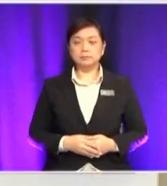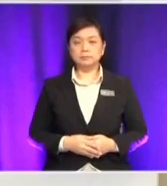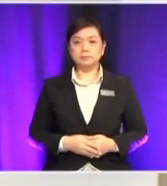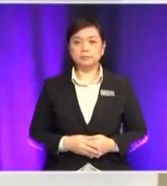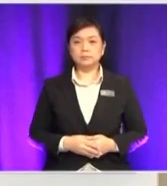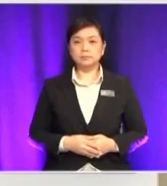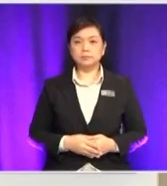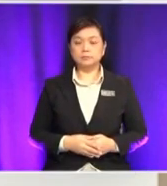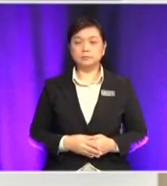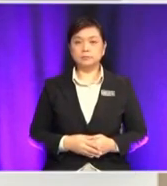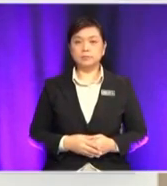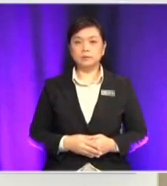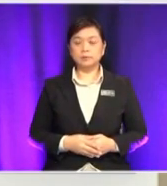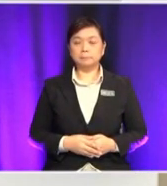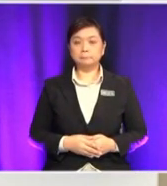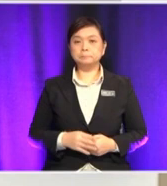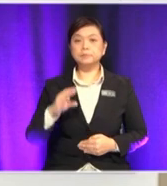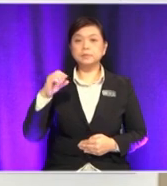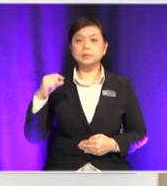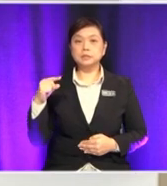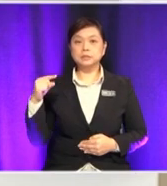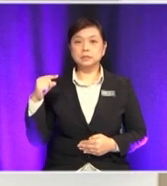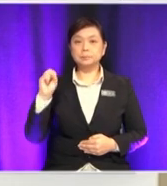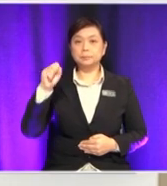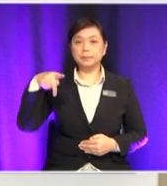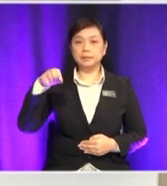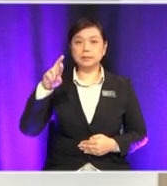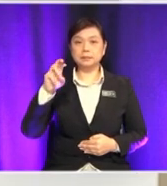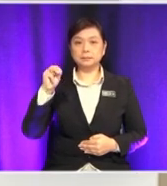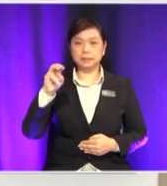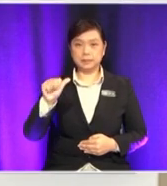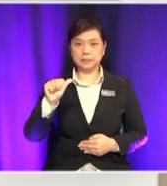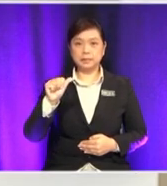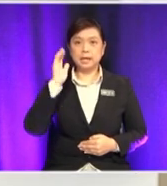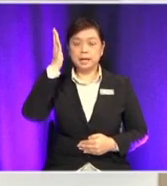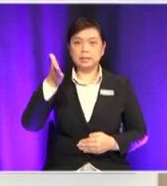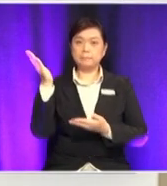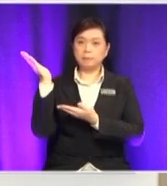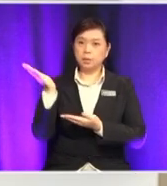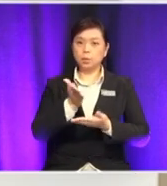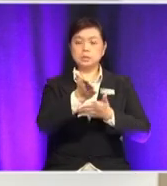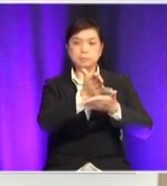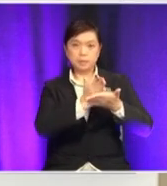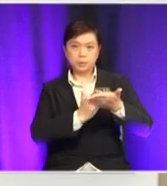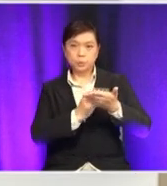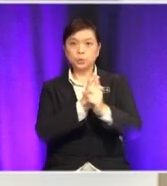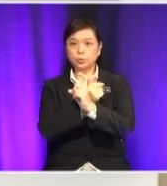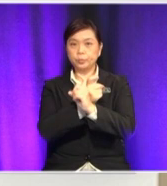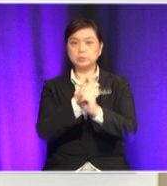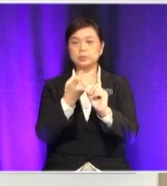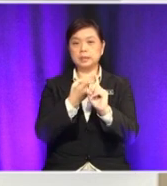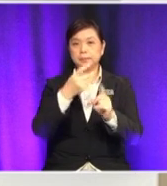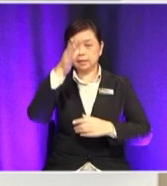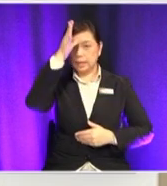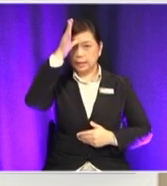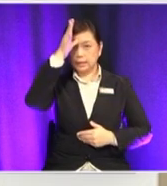spoma ya sospoma akan membawa separuh daripada kromosom daripada ayah dan owari akan membawa